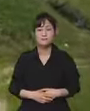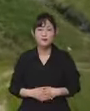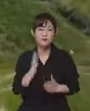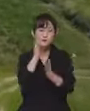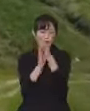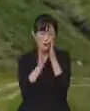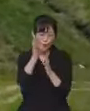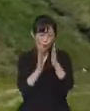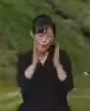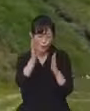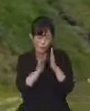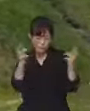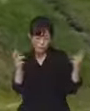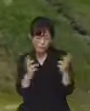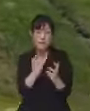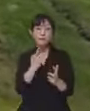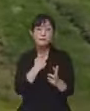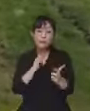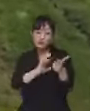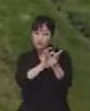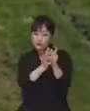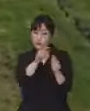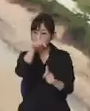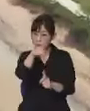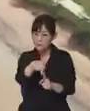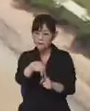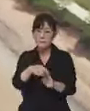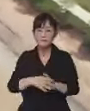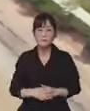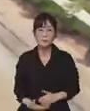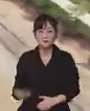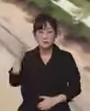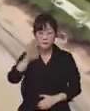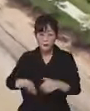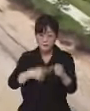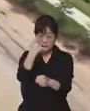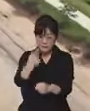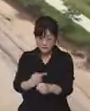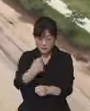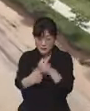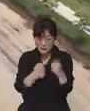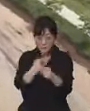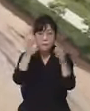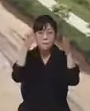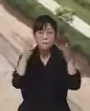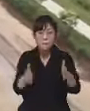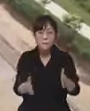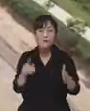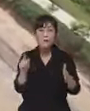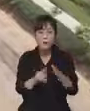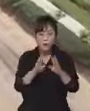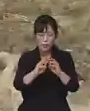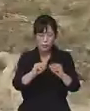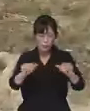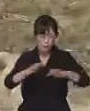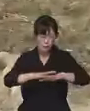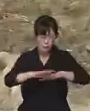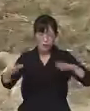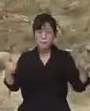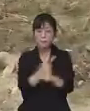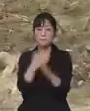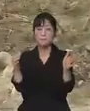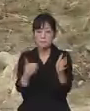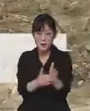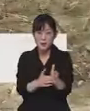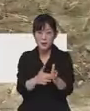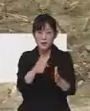초록 수풀이 우거졌던 구례군 마산면의 습지. 하지만 불과 1년 만에 흙바닥으로 변했습니다.